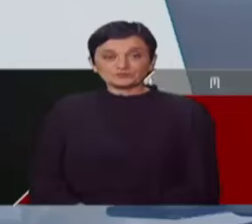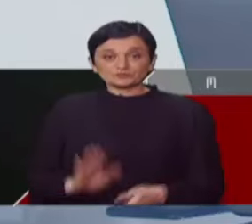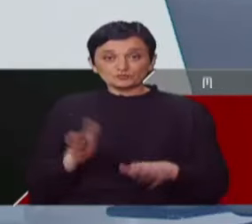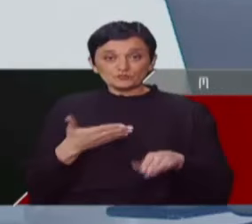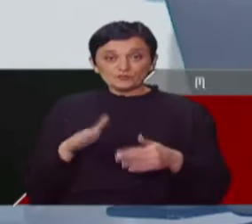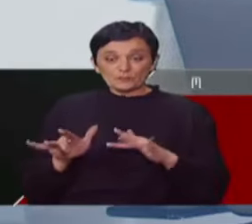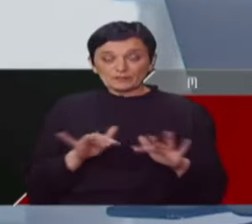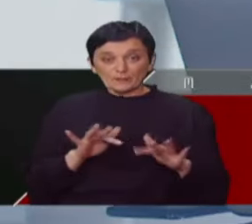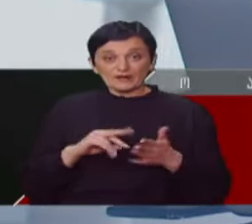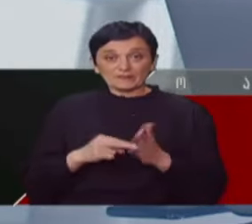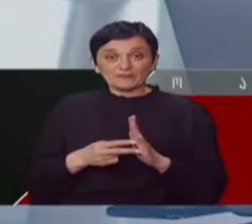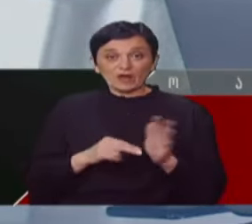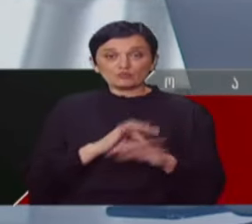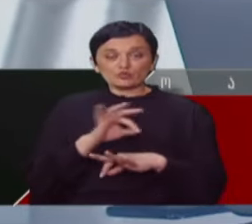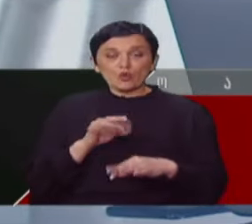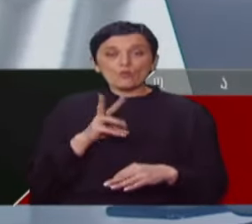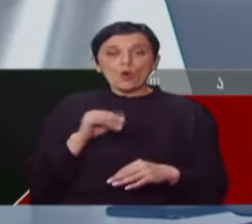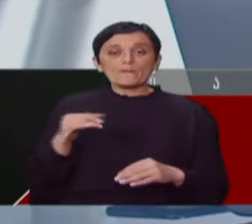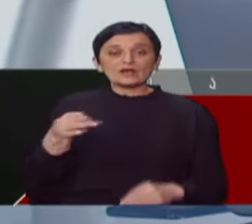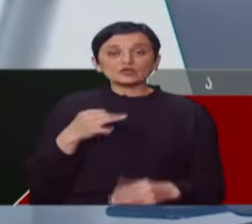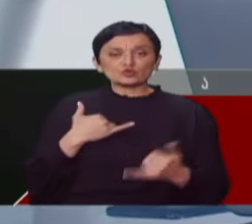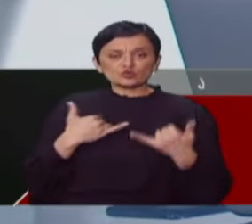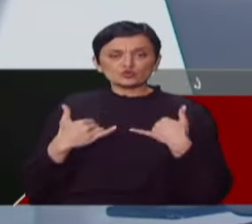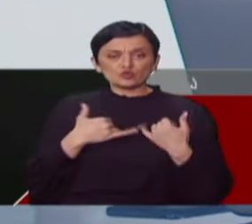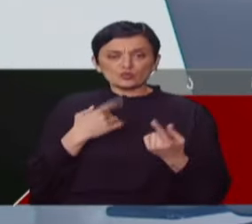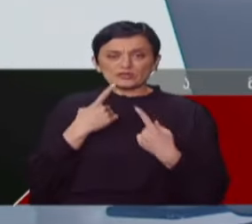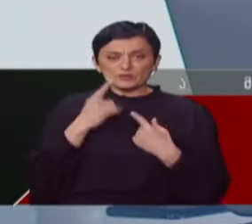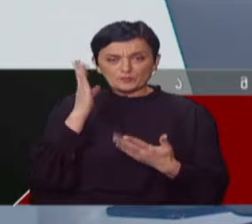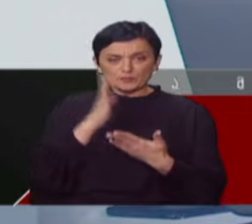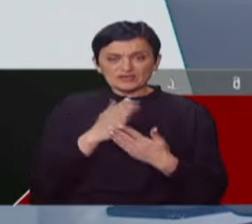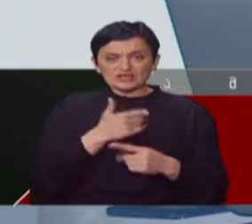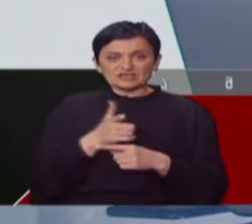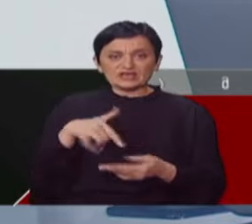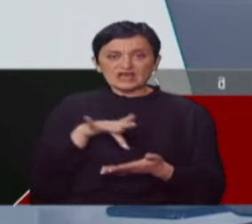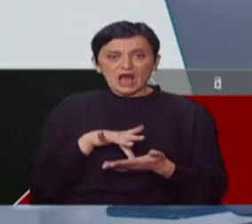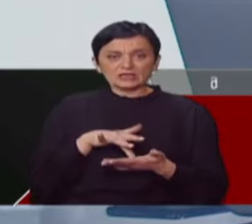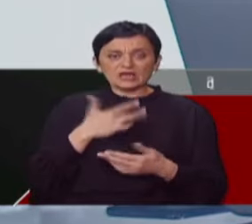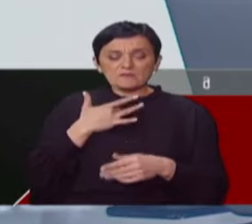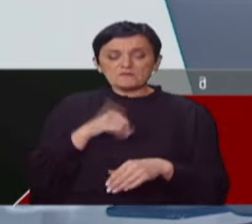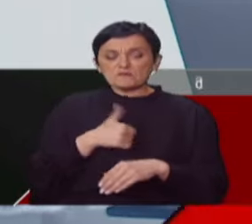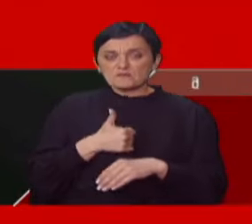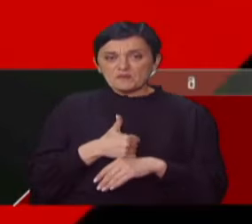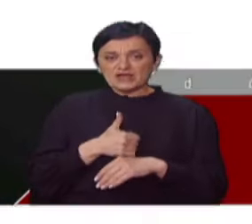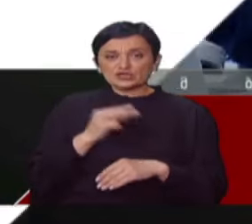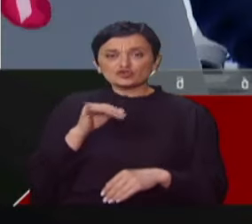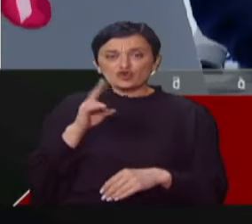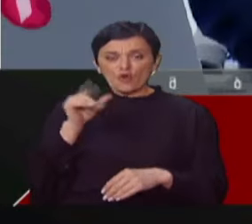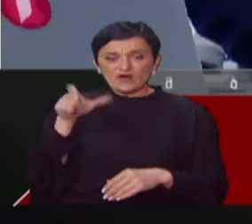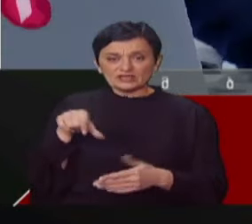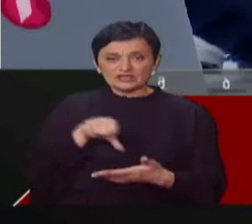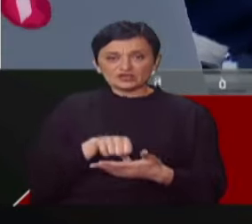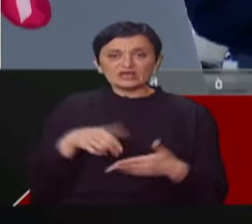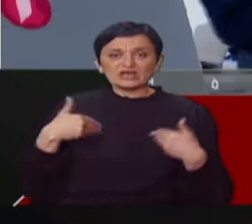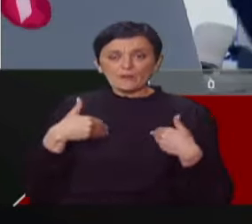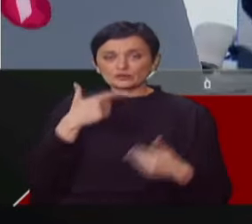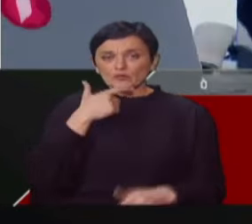Batumși mimdinare de dagegmul proiectează echla moambe regionebii stumartaui la paracef, pirdapi reterși calat batumis meri, irakli cicova neguierteba.